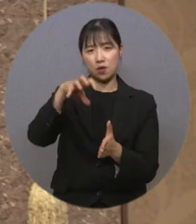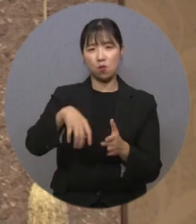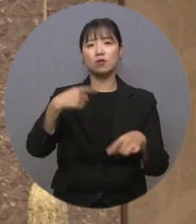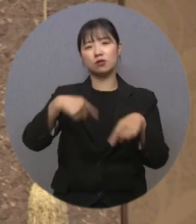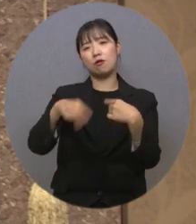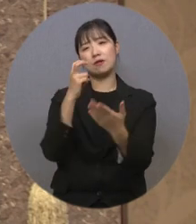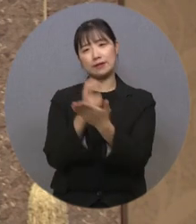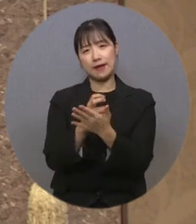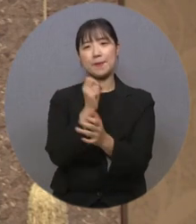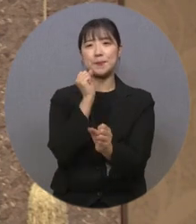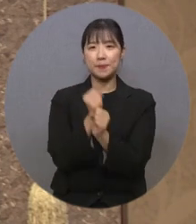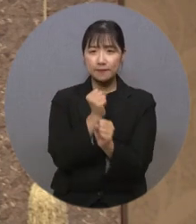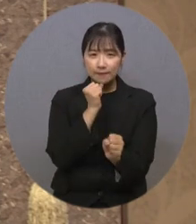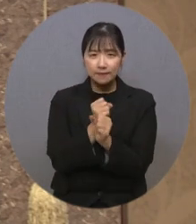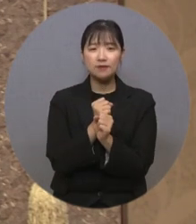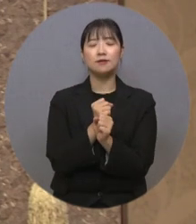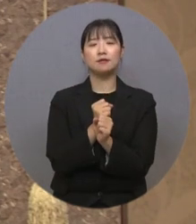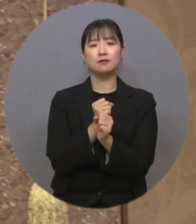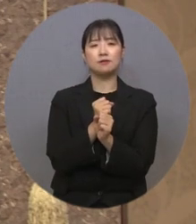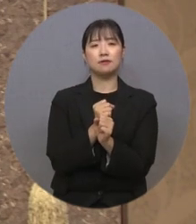정책으로 만들어서 그러한